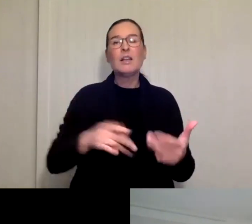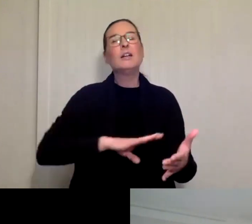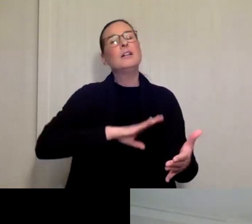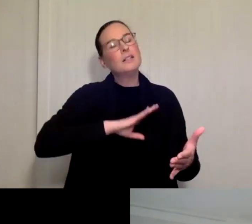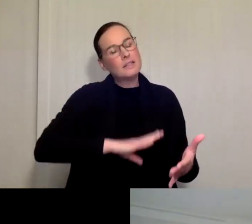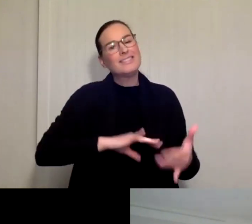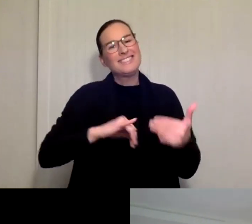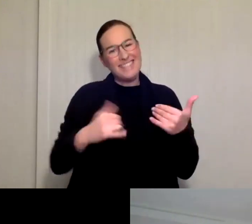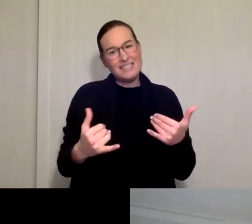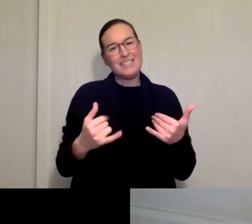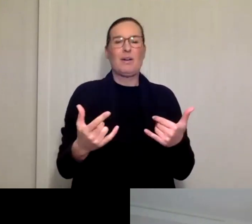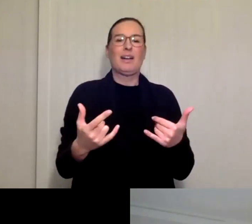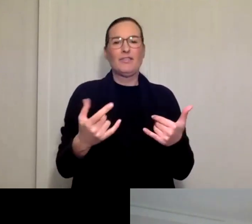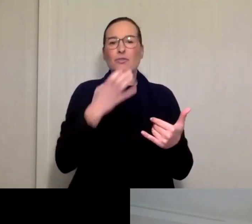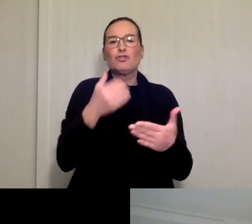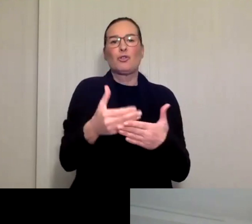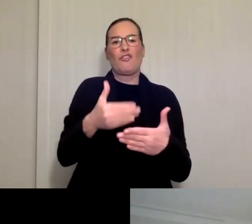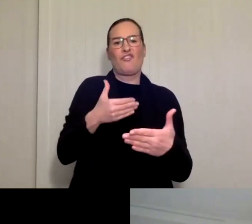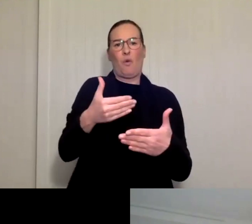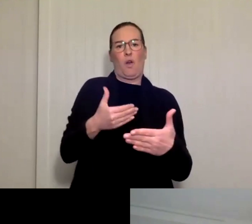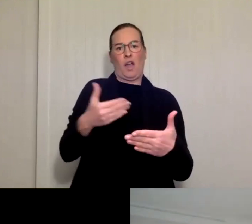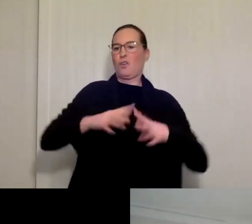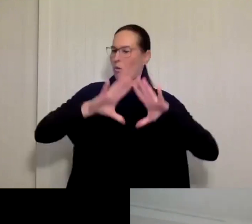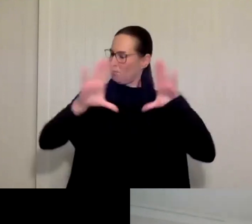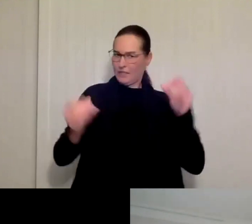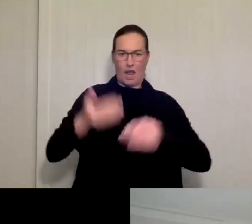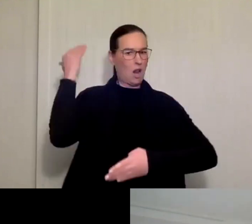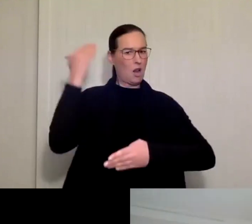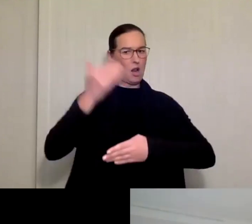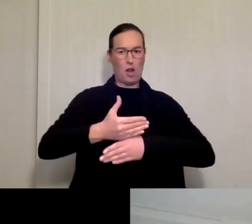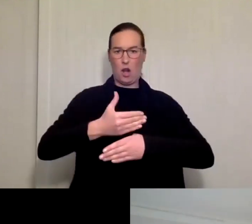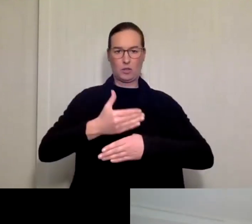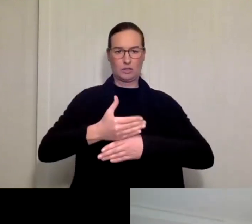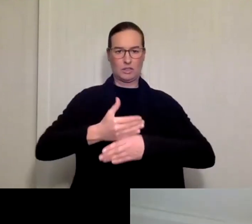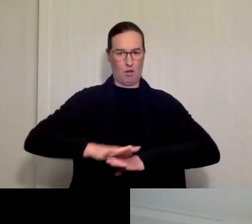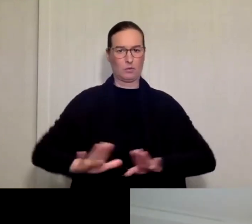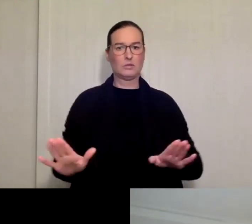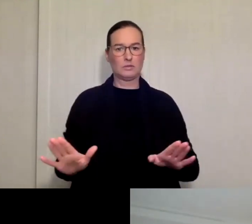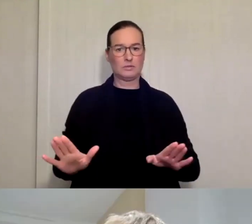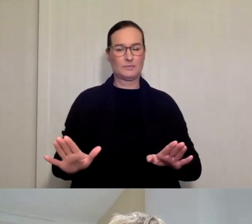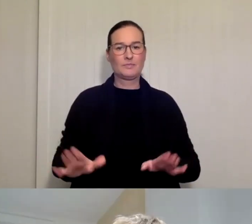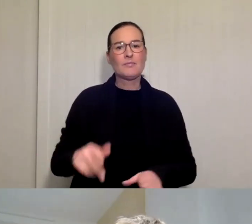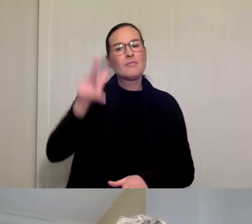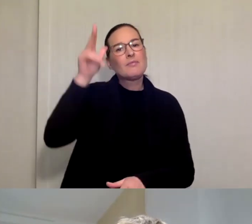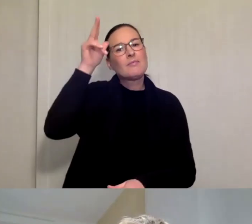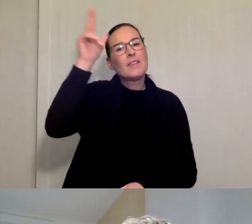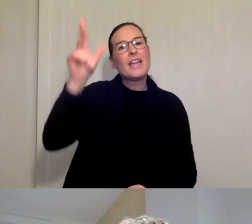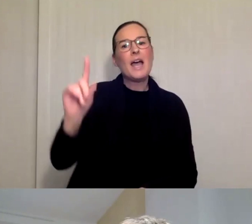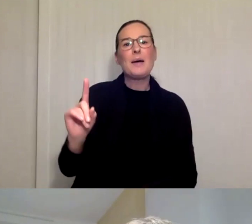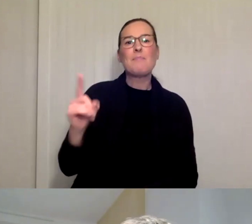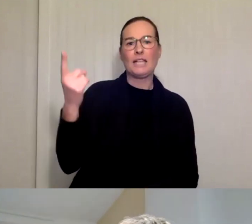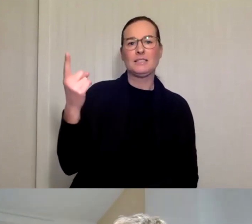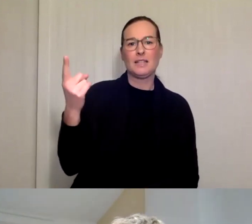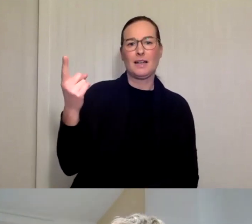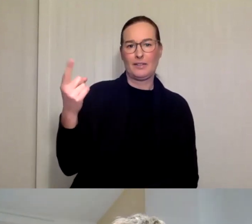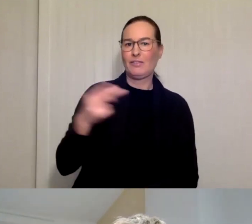hätten es eigentlich schon früher gehabt, ein komplettes Herunterfahren. Ralf Meister, zur Information, wir duzen uns, von